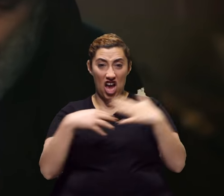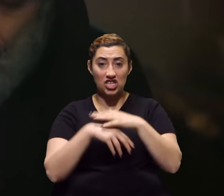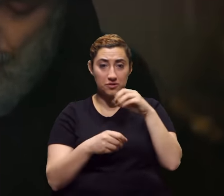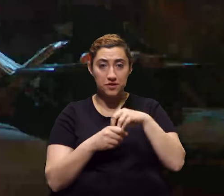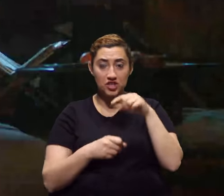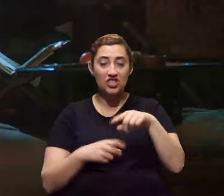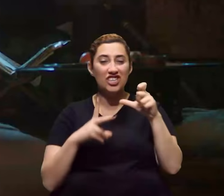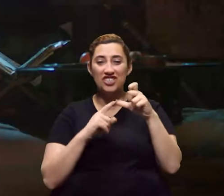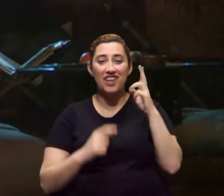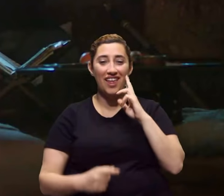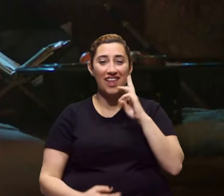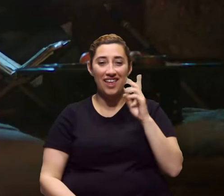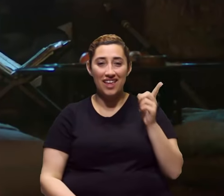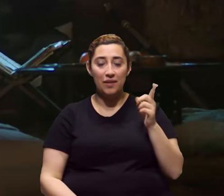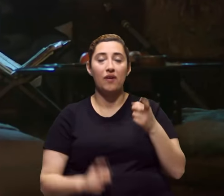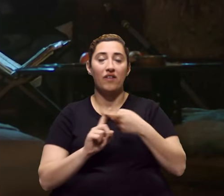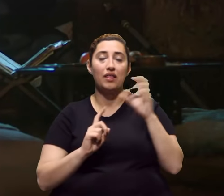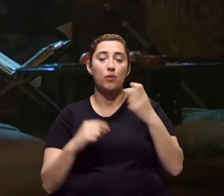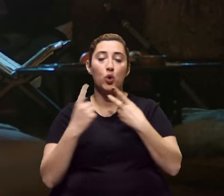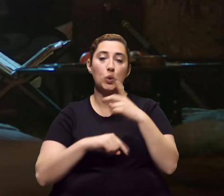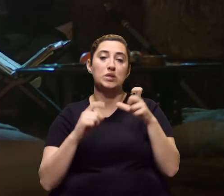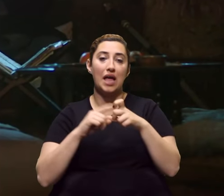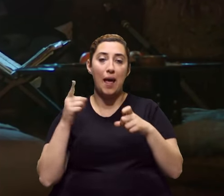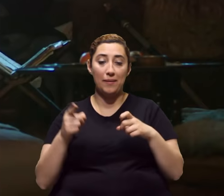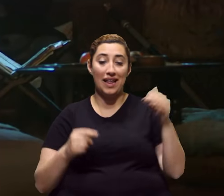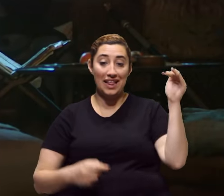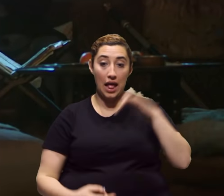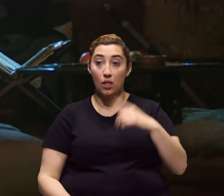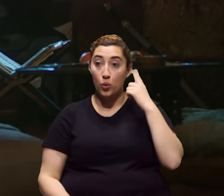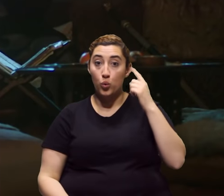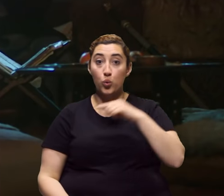akşamında şeyhin dahi Yunus Emre'nin